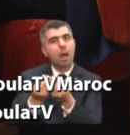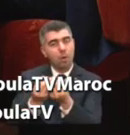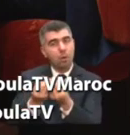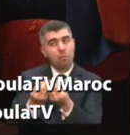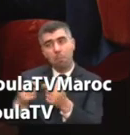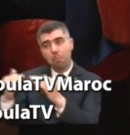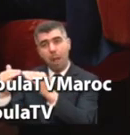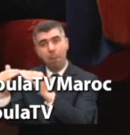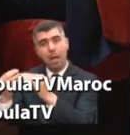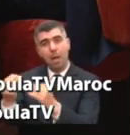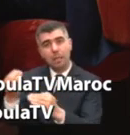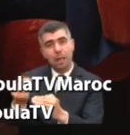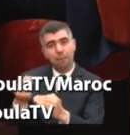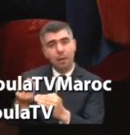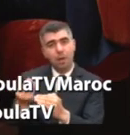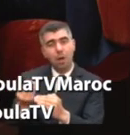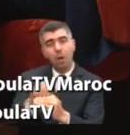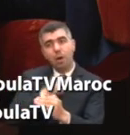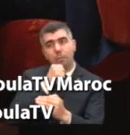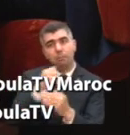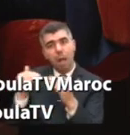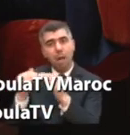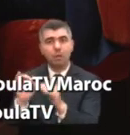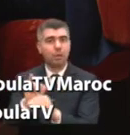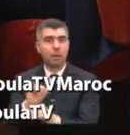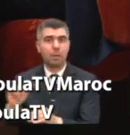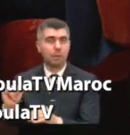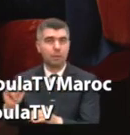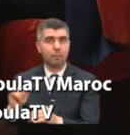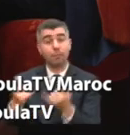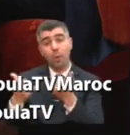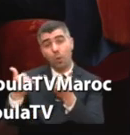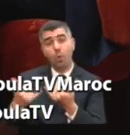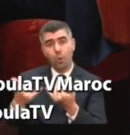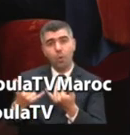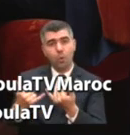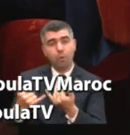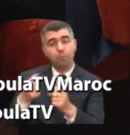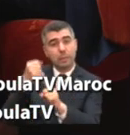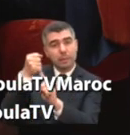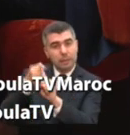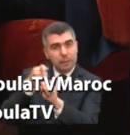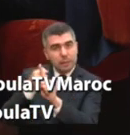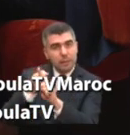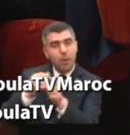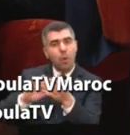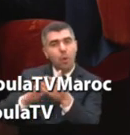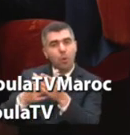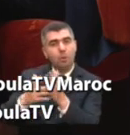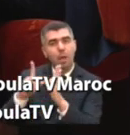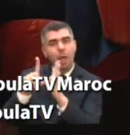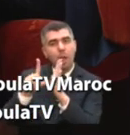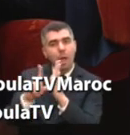المسنين نزلاء مؤسسات الرعاية الاجتماعية. ونحن اليوم في ورش كبير وهو تحديد الإطار